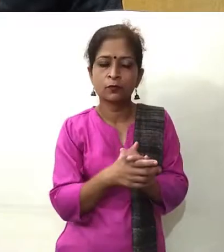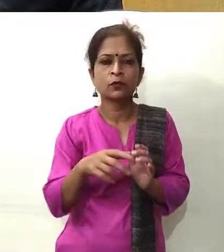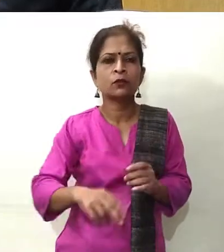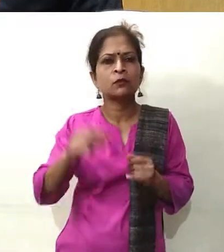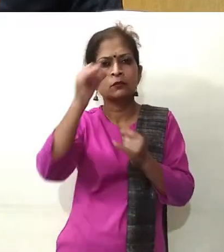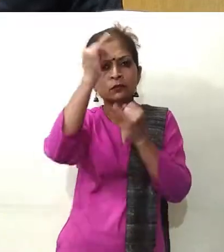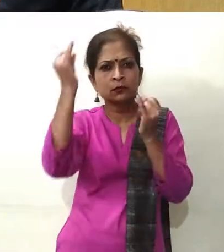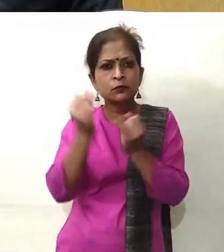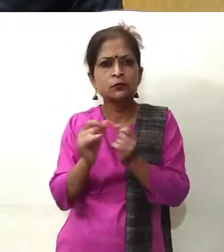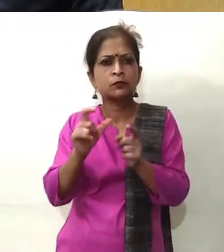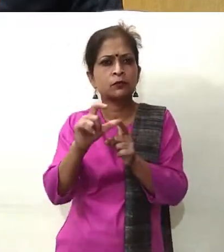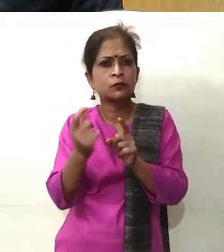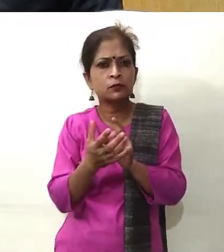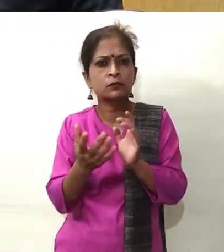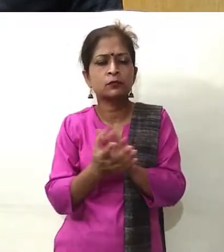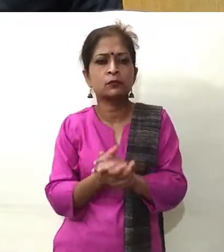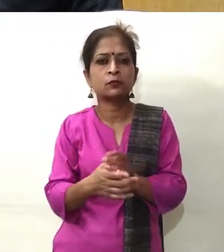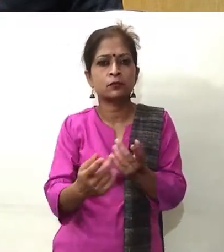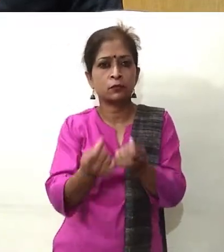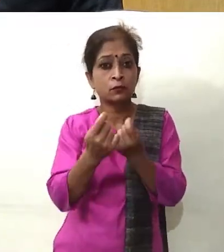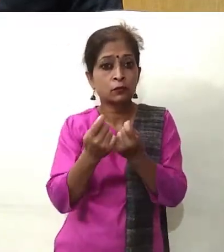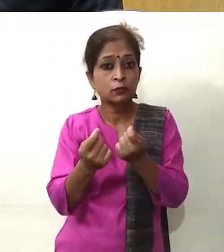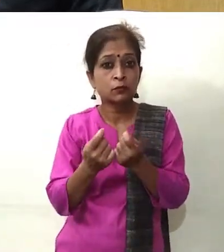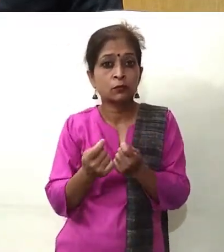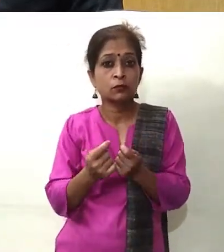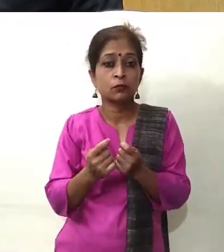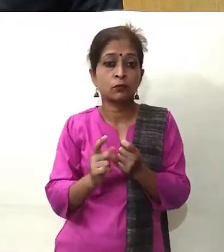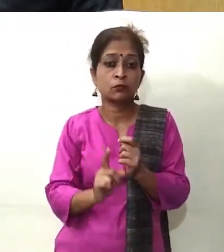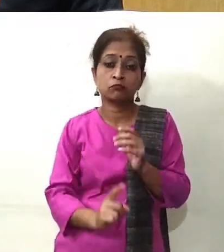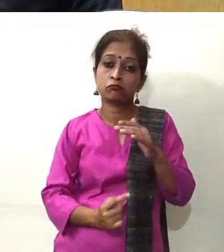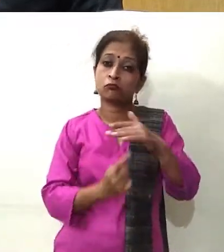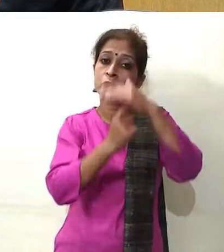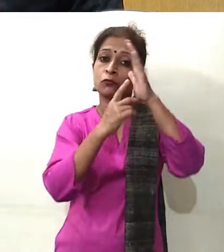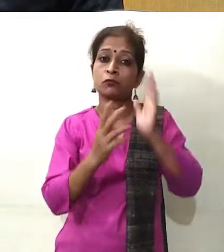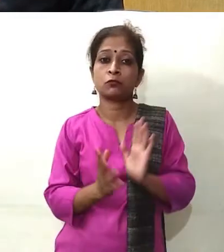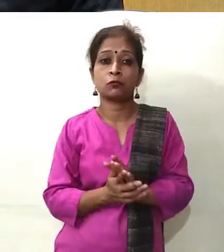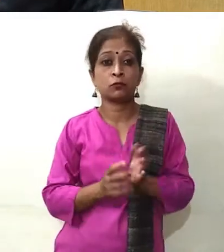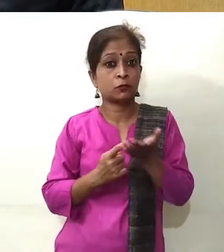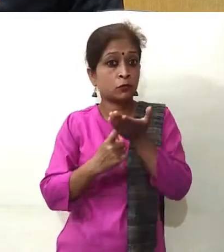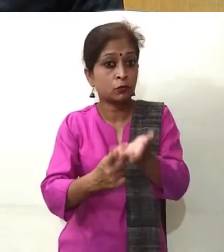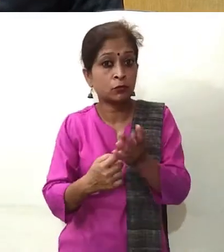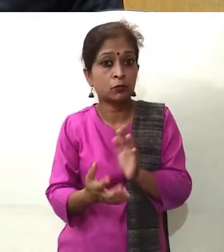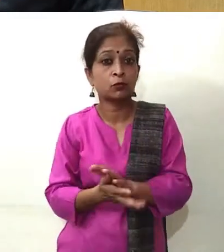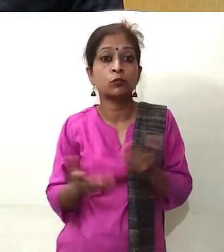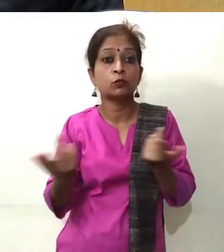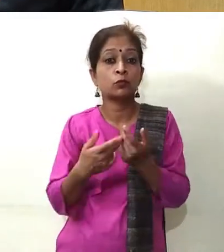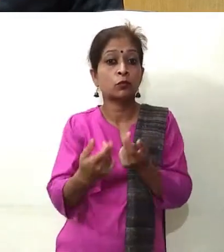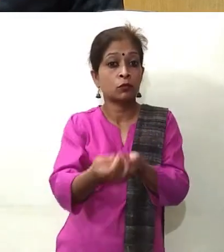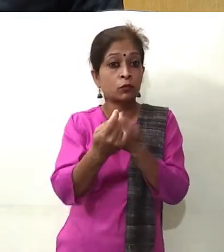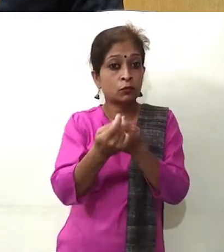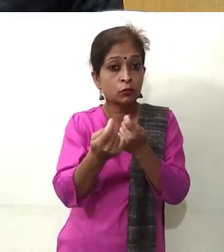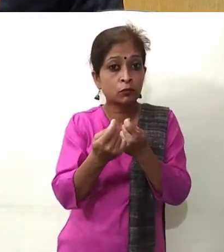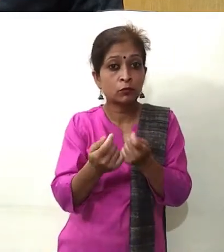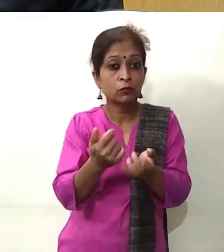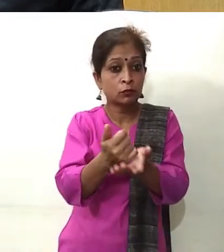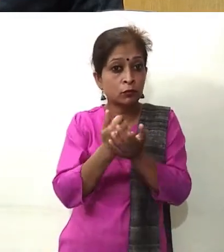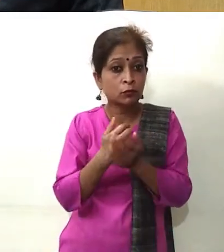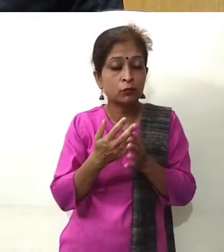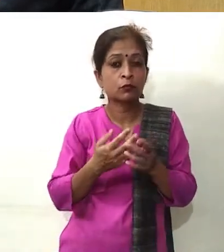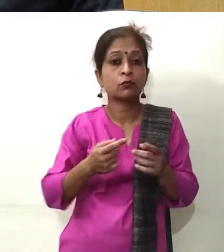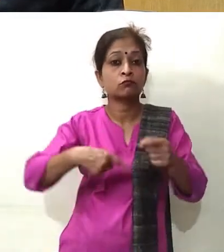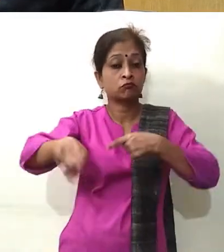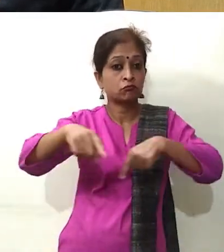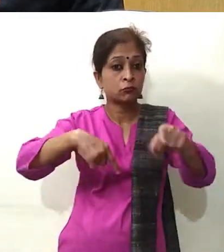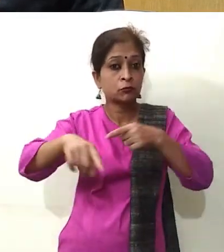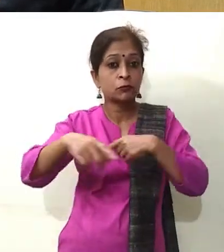सर, भारतीय परंपरा में अश्वों का स्थान बड़ा ऊंचा रखा गया है, क्योंकि अश्व रथ में जुता करते थे और आवागमन